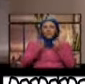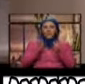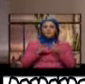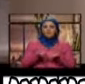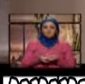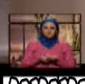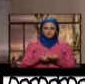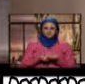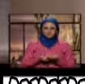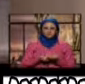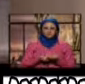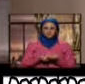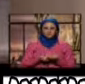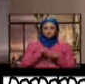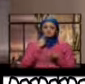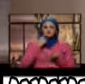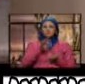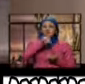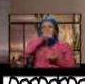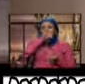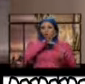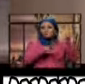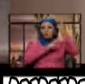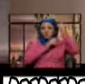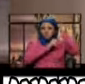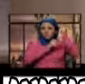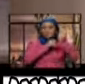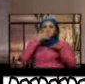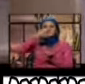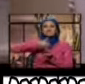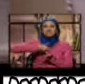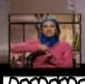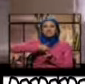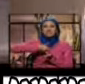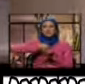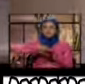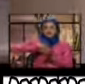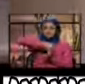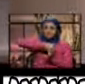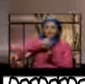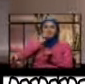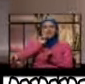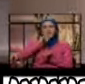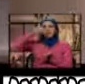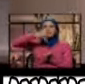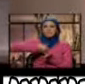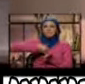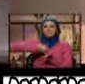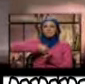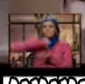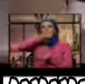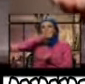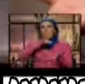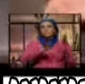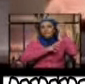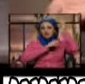واطيعي. ايه الثبات اللي عند سيدنا رسول الله هذا اللي له رصيد كبير عند الله؟ لكن الكل سيدنا ابراهيم يقول